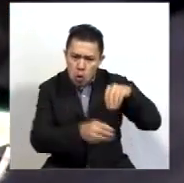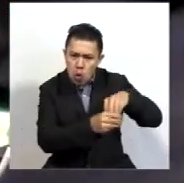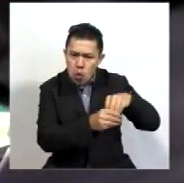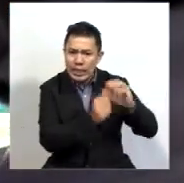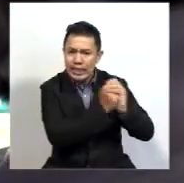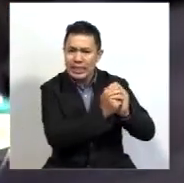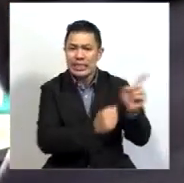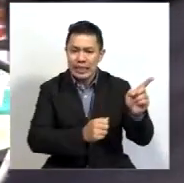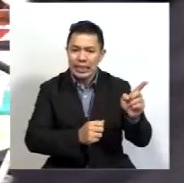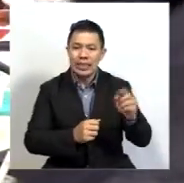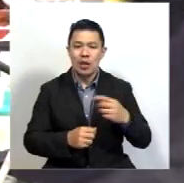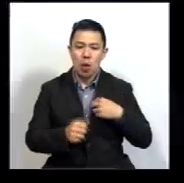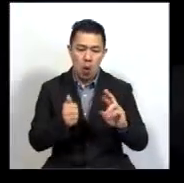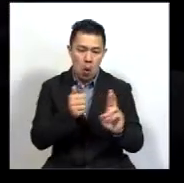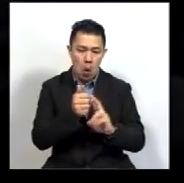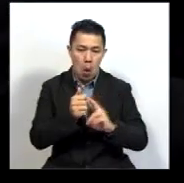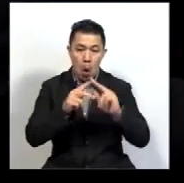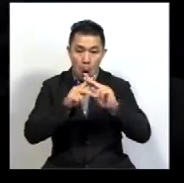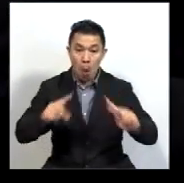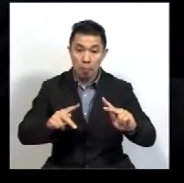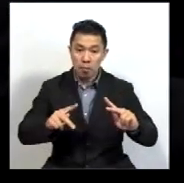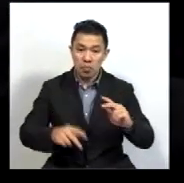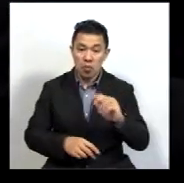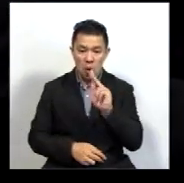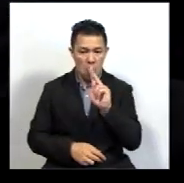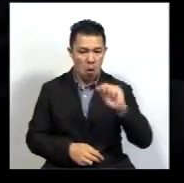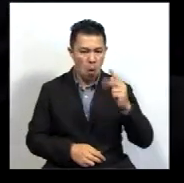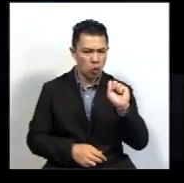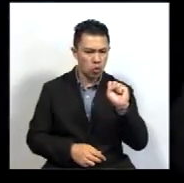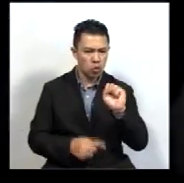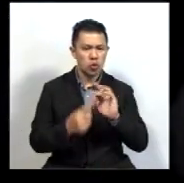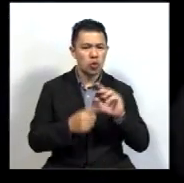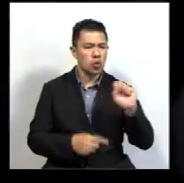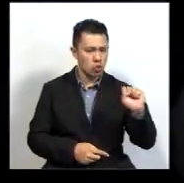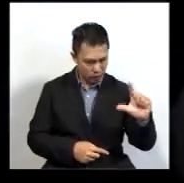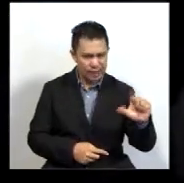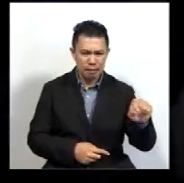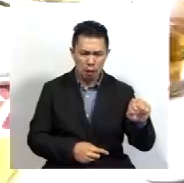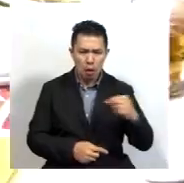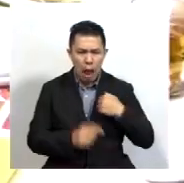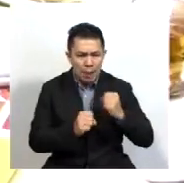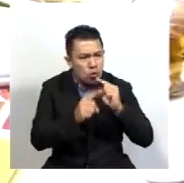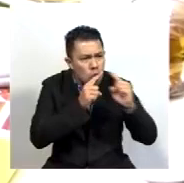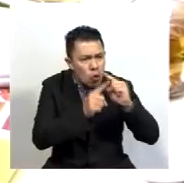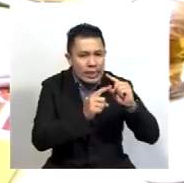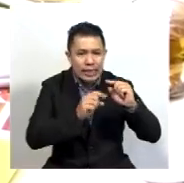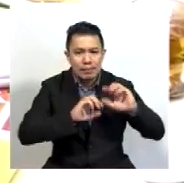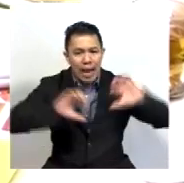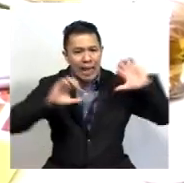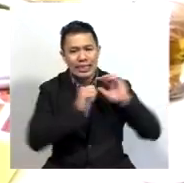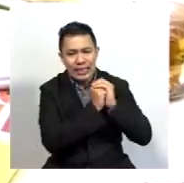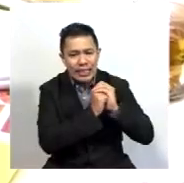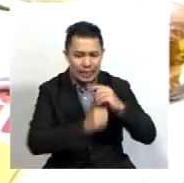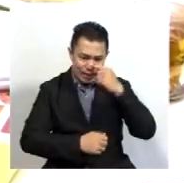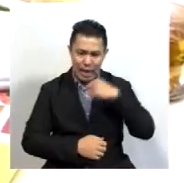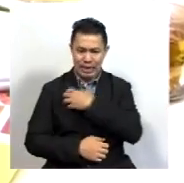นายณรงค์บุญเสถียรวงรองอธิบดีกรมการกงสุลก็ชี้แจงนะครับว่าในขณะนี้เนี่ยยังอยู่ระหว่างการเจรจากับทางการจีนซึ่งทางส